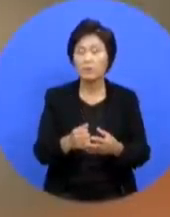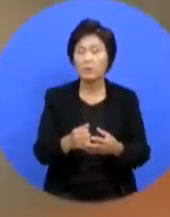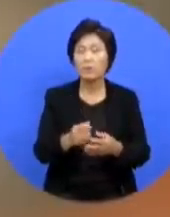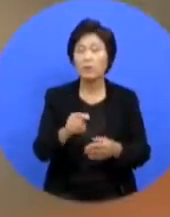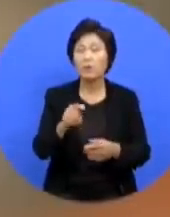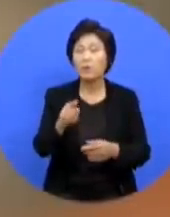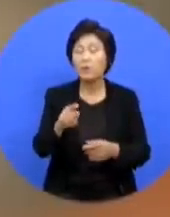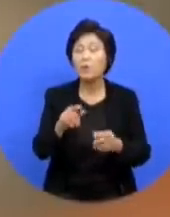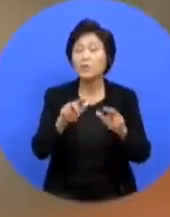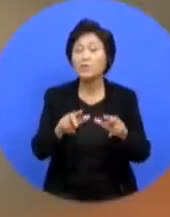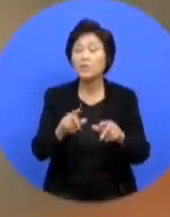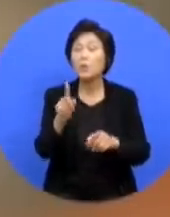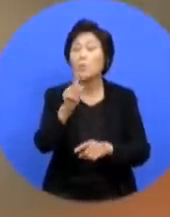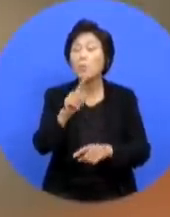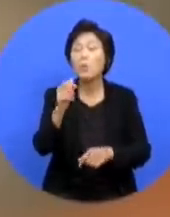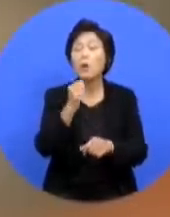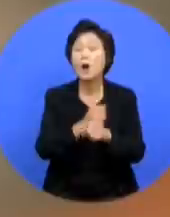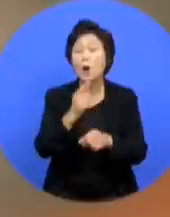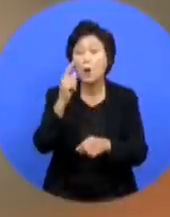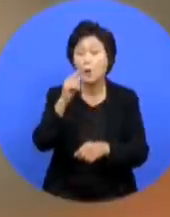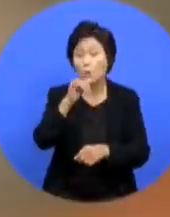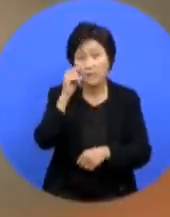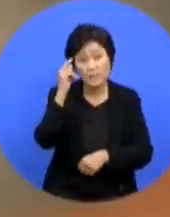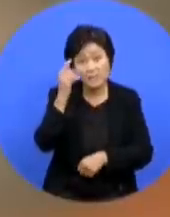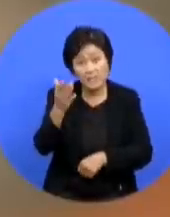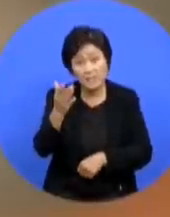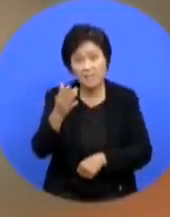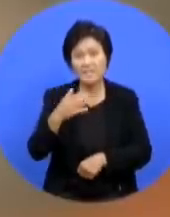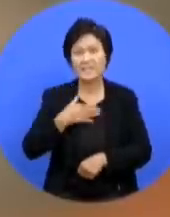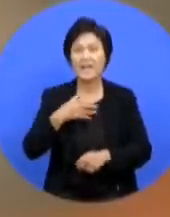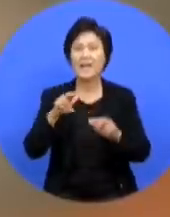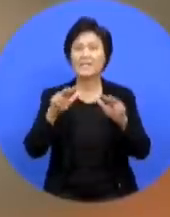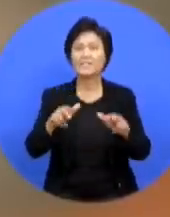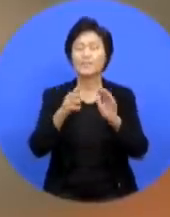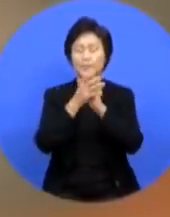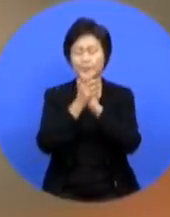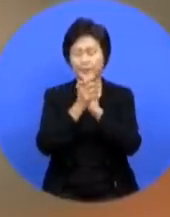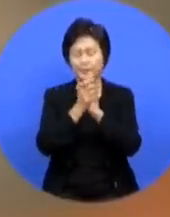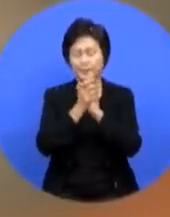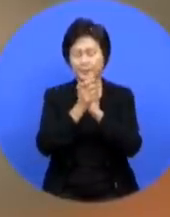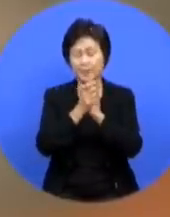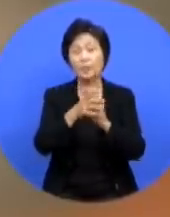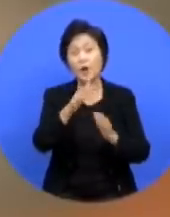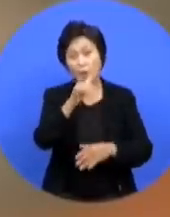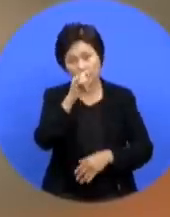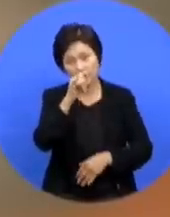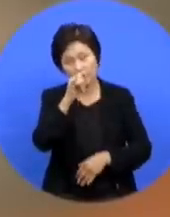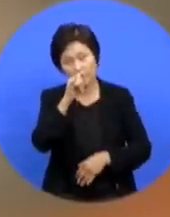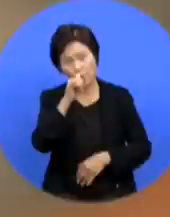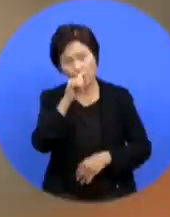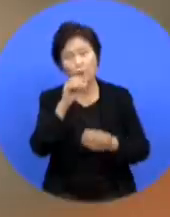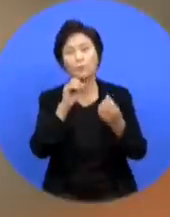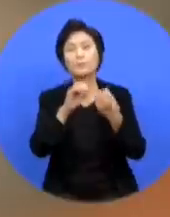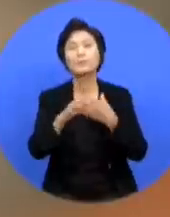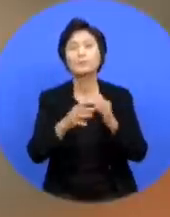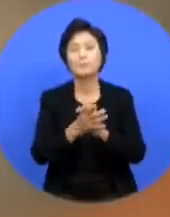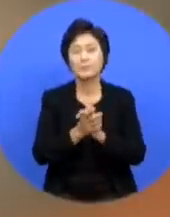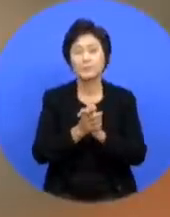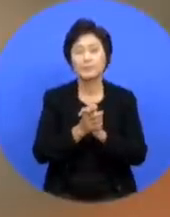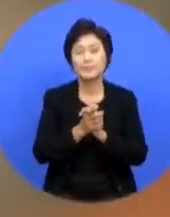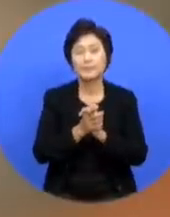예, 네, 그렇습니다. 예, 우리 책 표지. 너, 책 표지인데. 예, 예, 이 표지입니다. 그랬더니요. 너 뭐 하니 하고 물어보니까